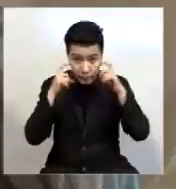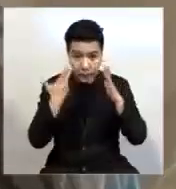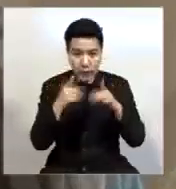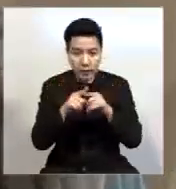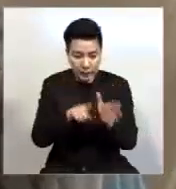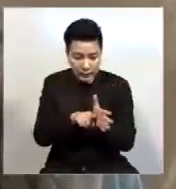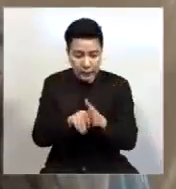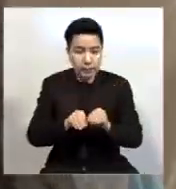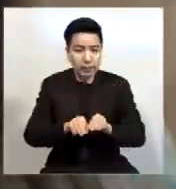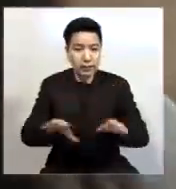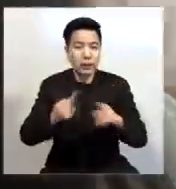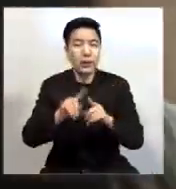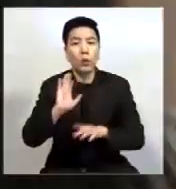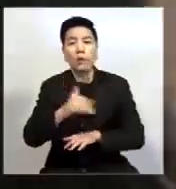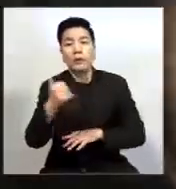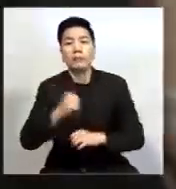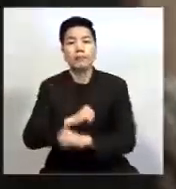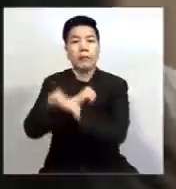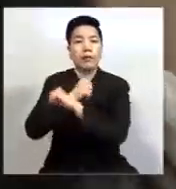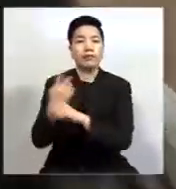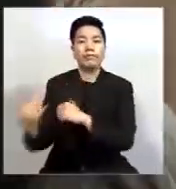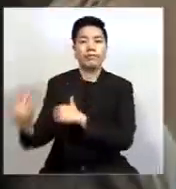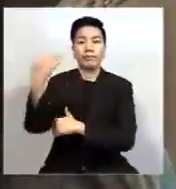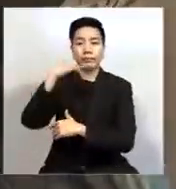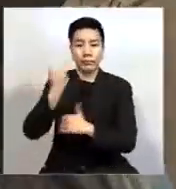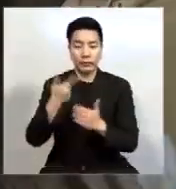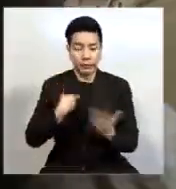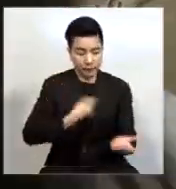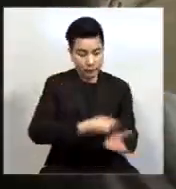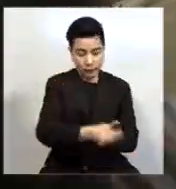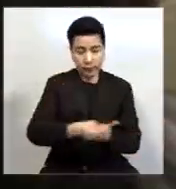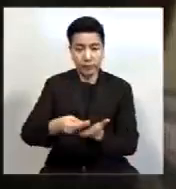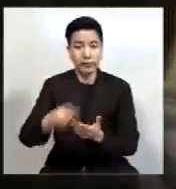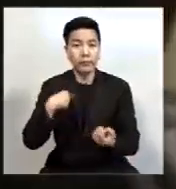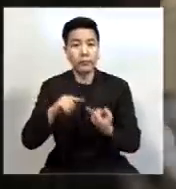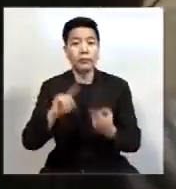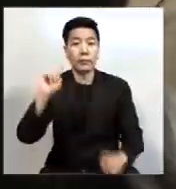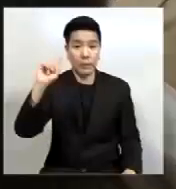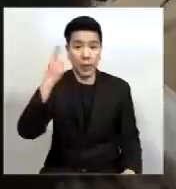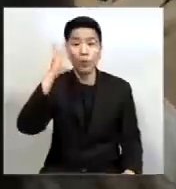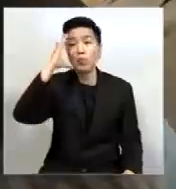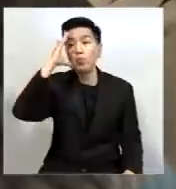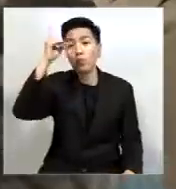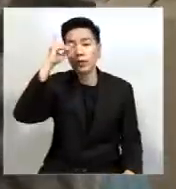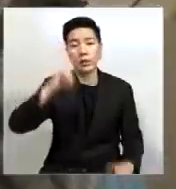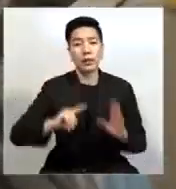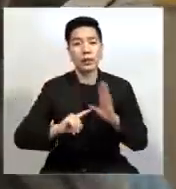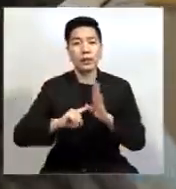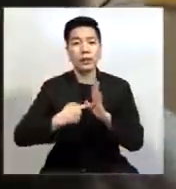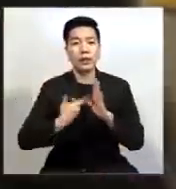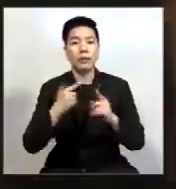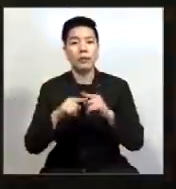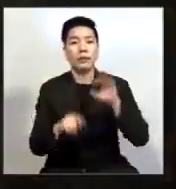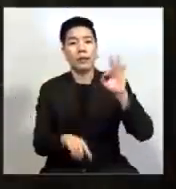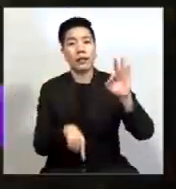กันการแพร่เชื้อจากผู้อื่นด้วยสำหรับการแจกก็จะมีการแจกอีกครั้งในวันพรุ่งนี้ค่ะซึ่งจะเริ่มขึ้นในเวล